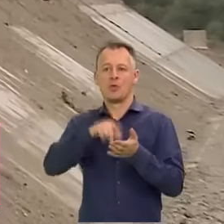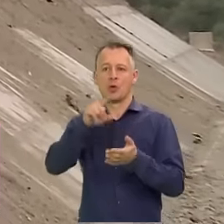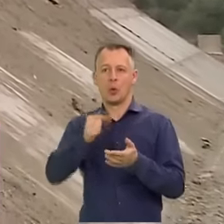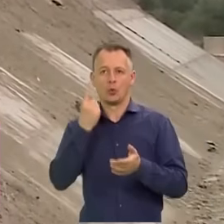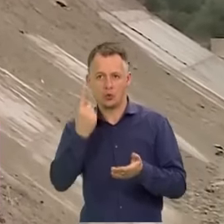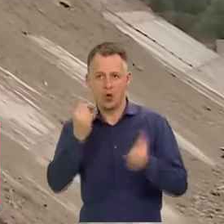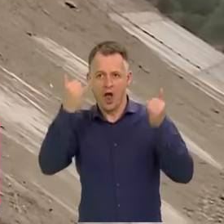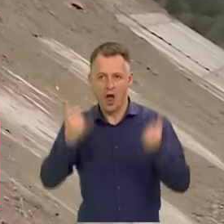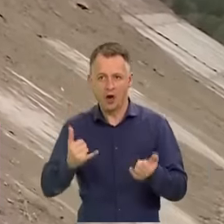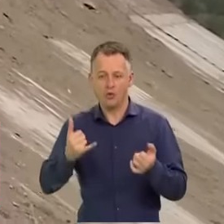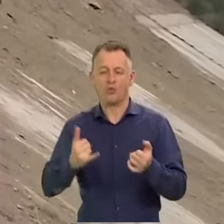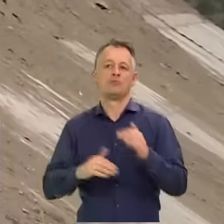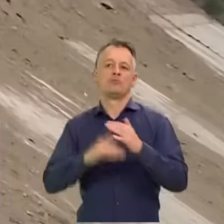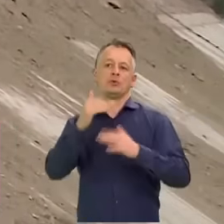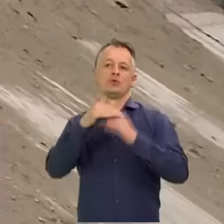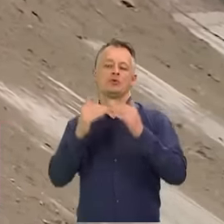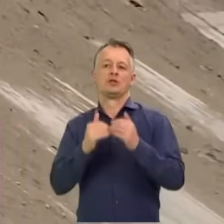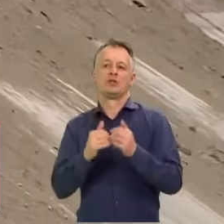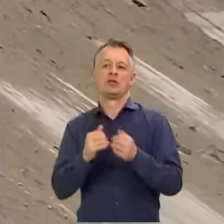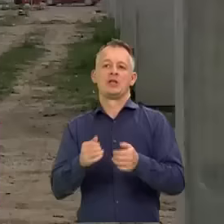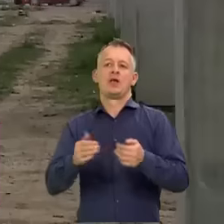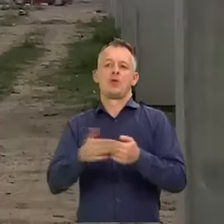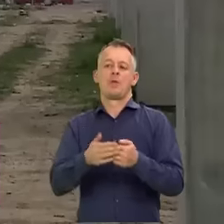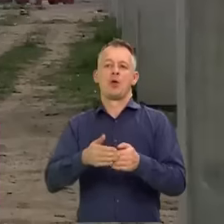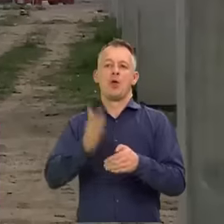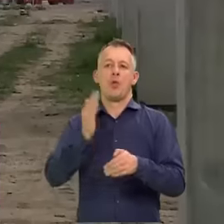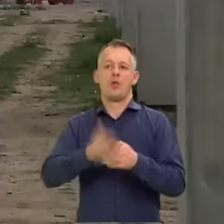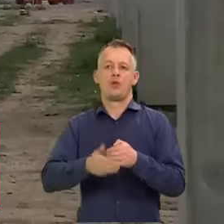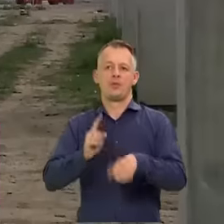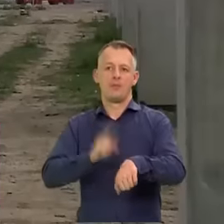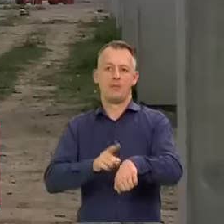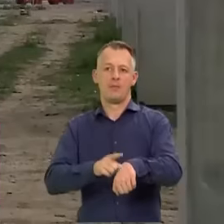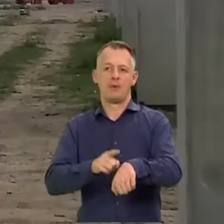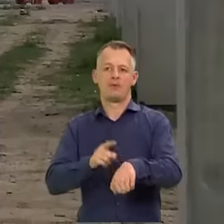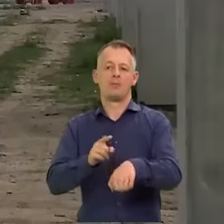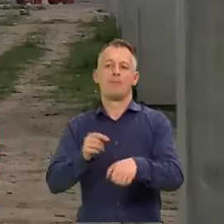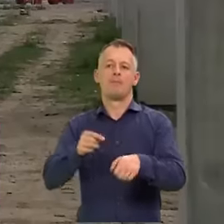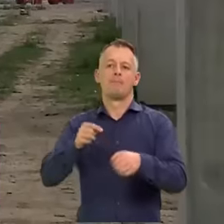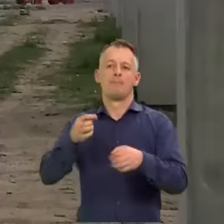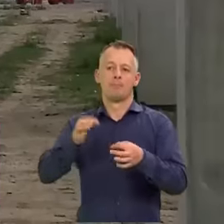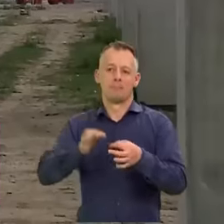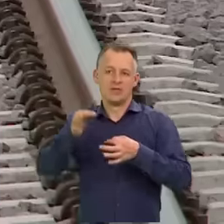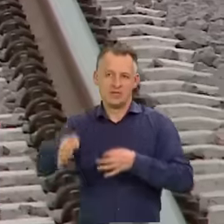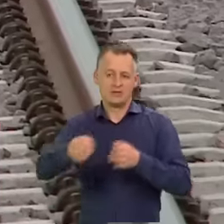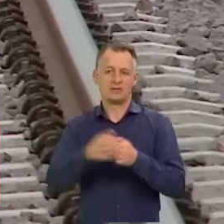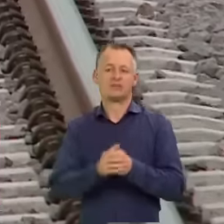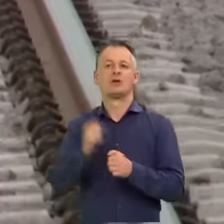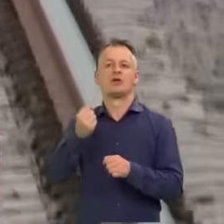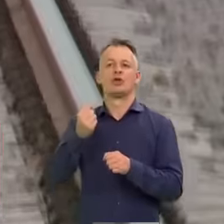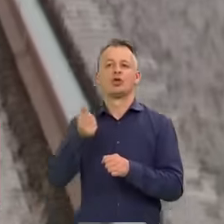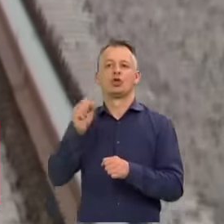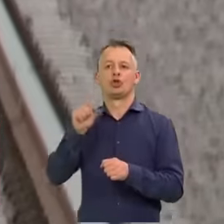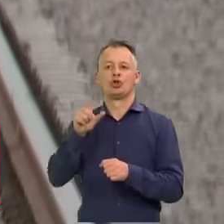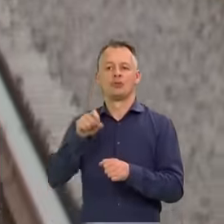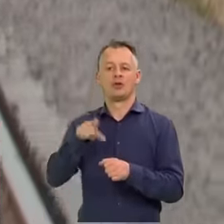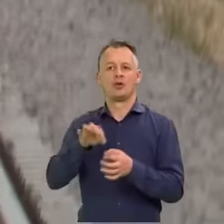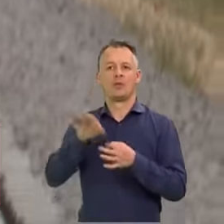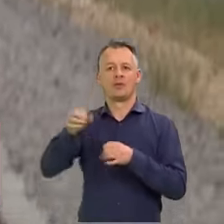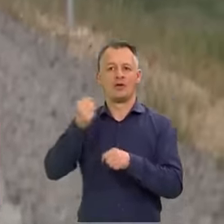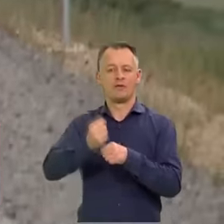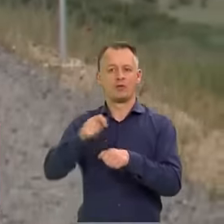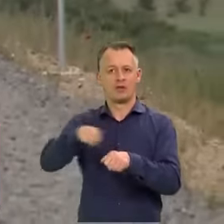iar acum lucrările sunt pe ultima sută de metri. Odată cu refacerea podului au fost reabilitați și 12 km de cale ferată